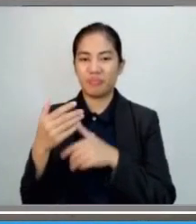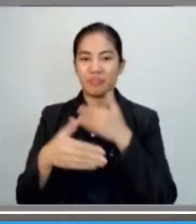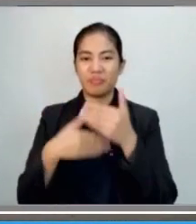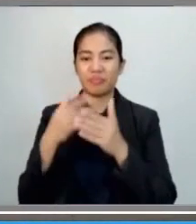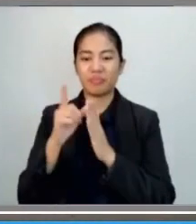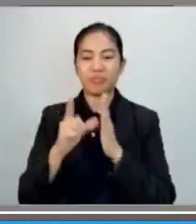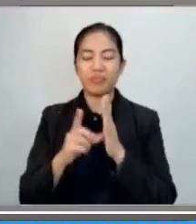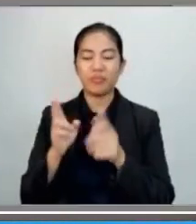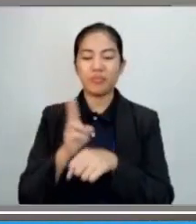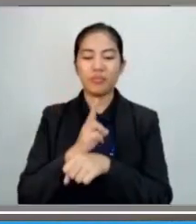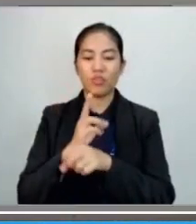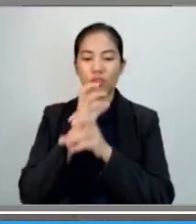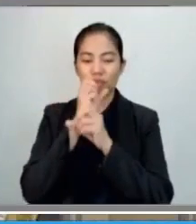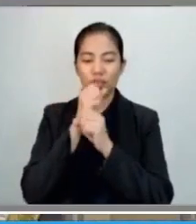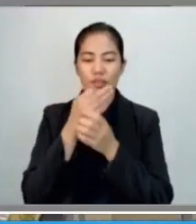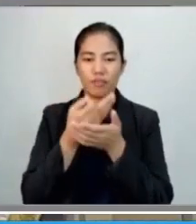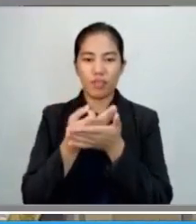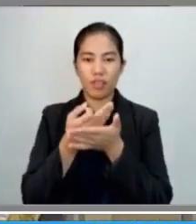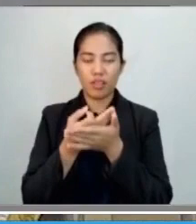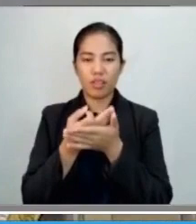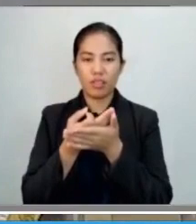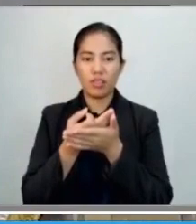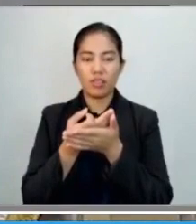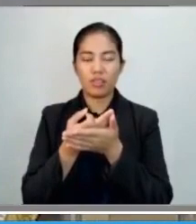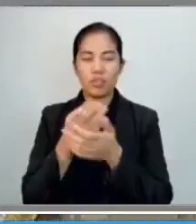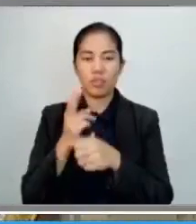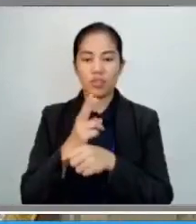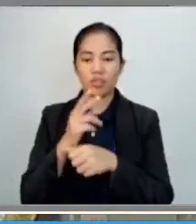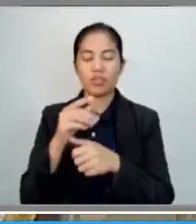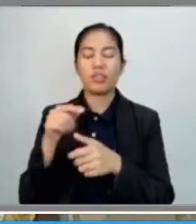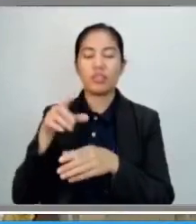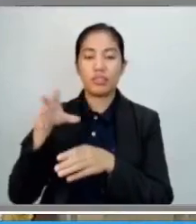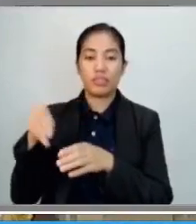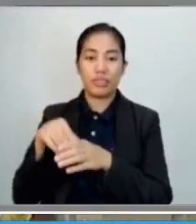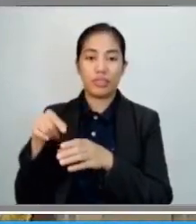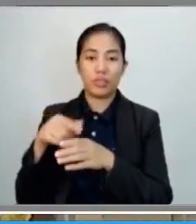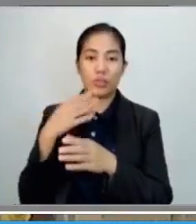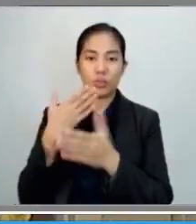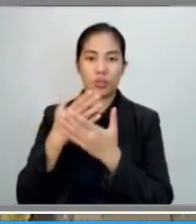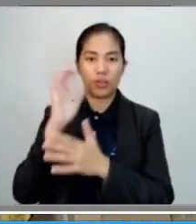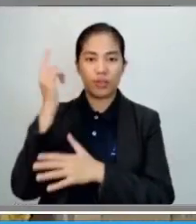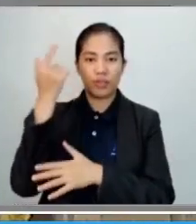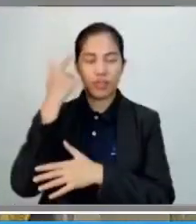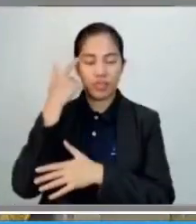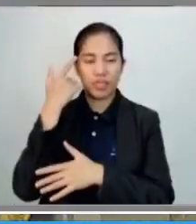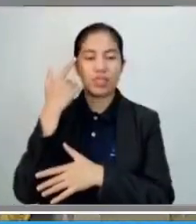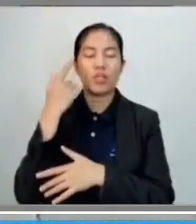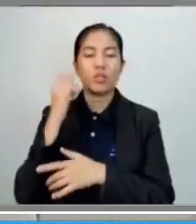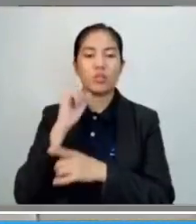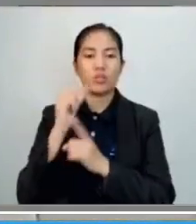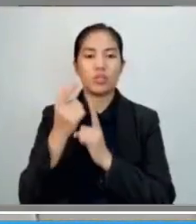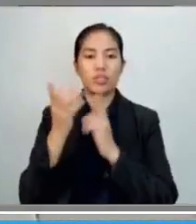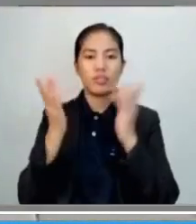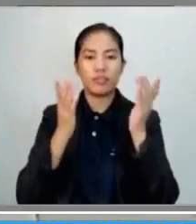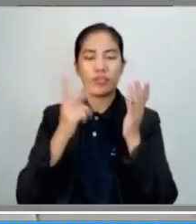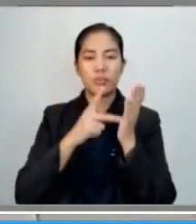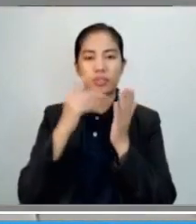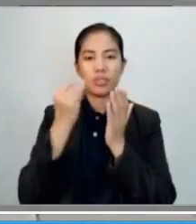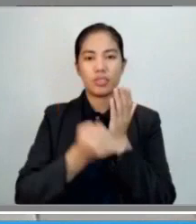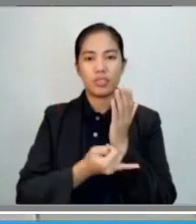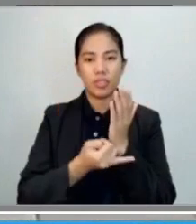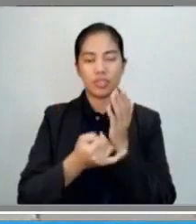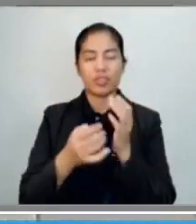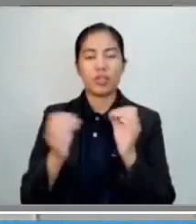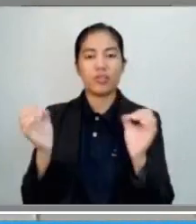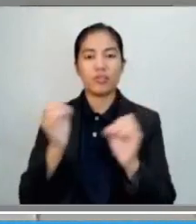ilalim ng line item na Good Governance, Engagements, and Social Services Project ng OVP. Sinusubukan